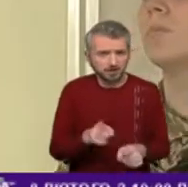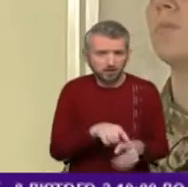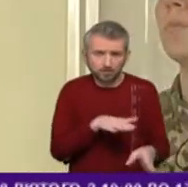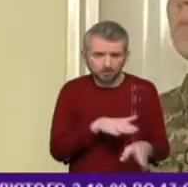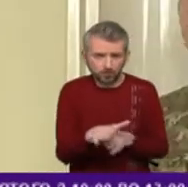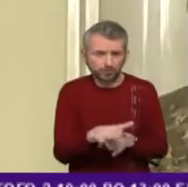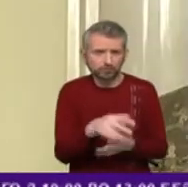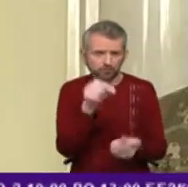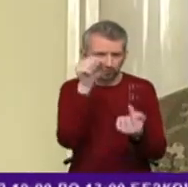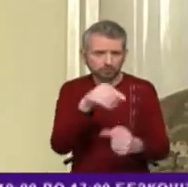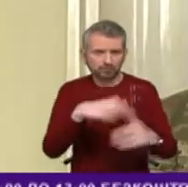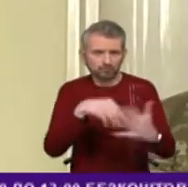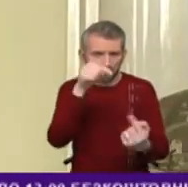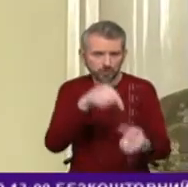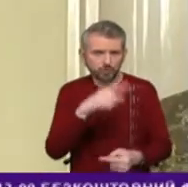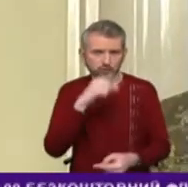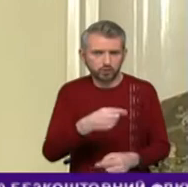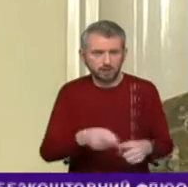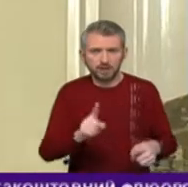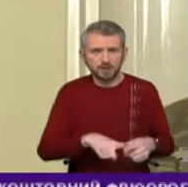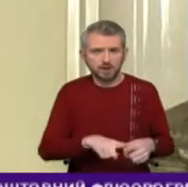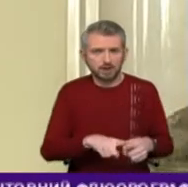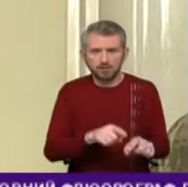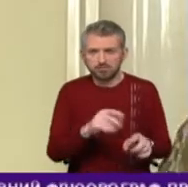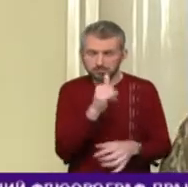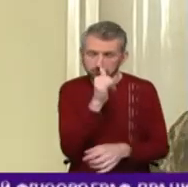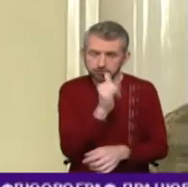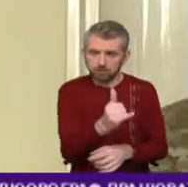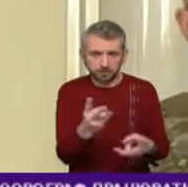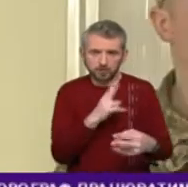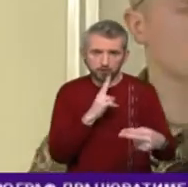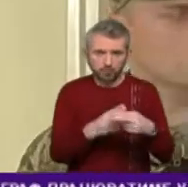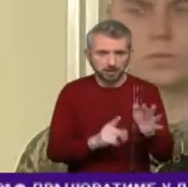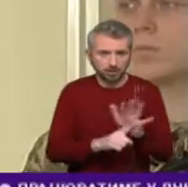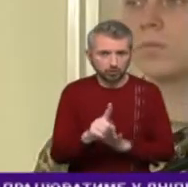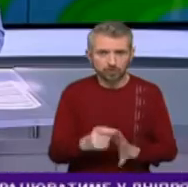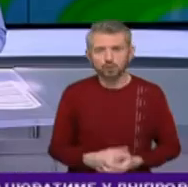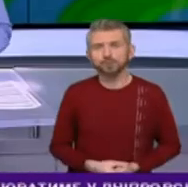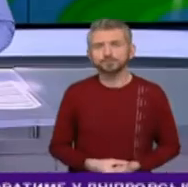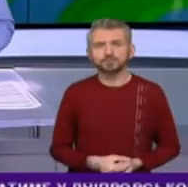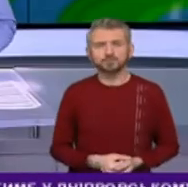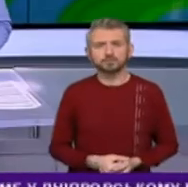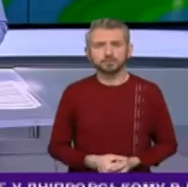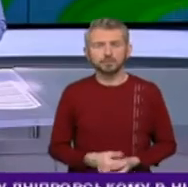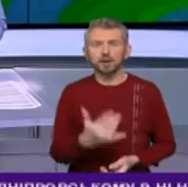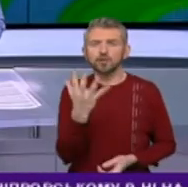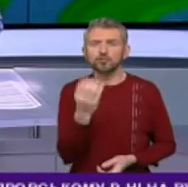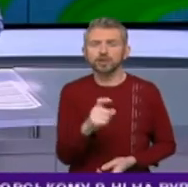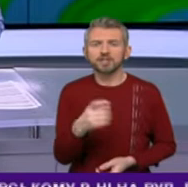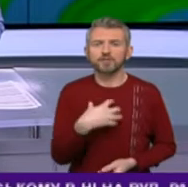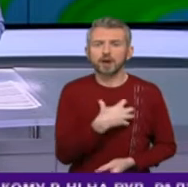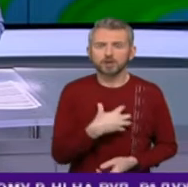повністю в стилі Путіна. Тому це треба просто не допускати і запобігти цьому на початку. І ще з